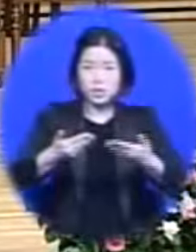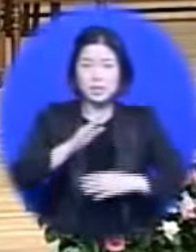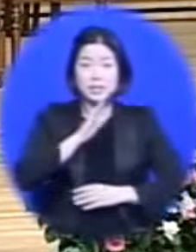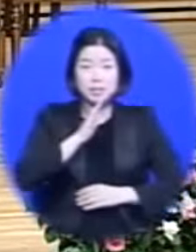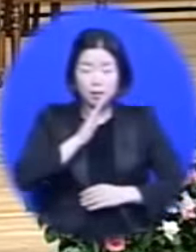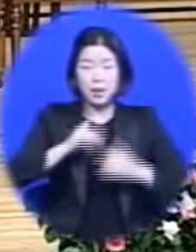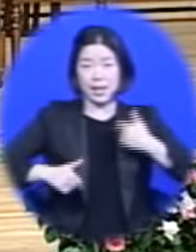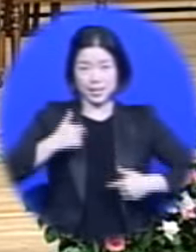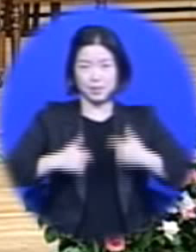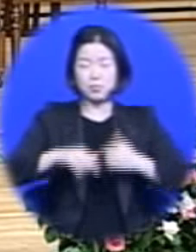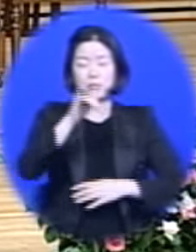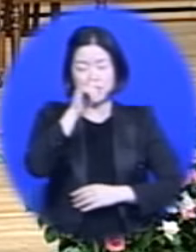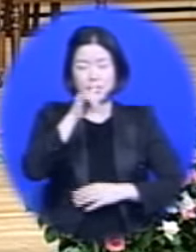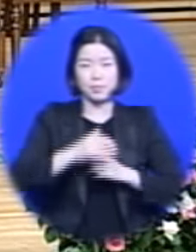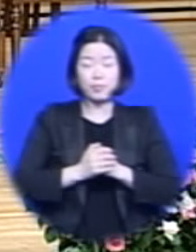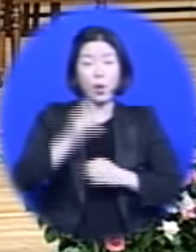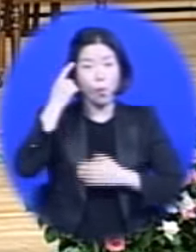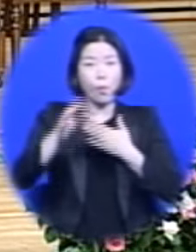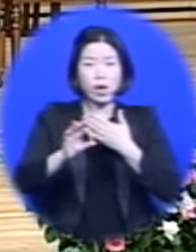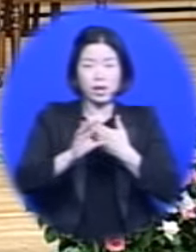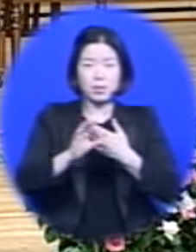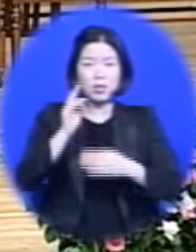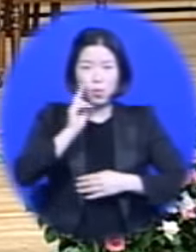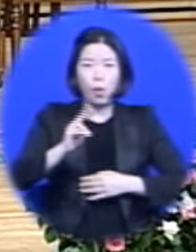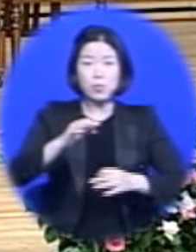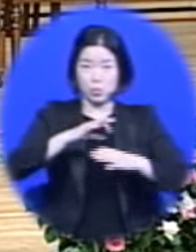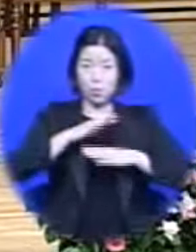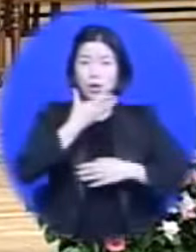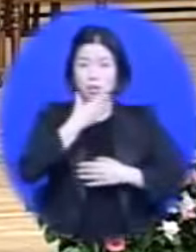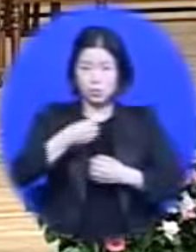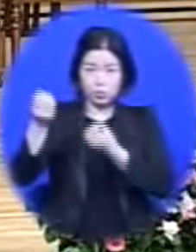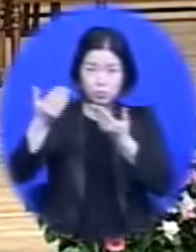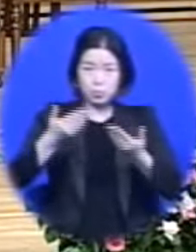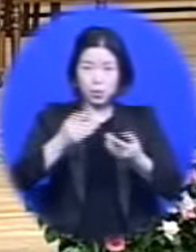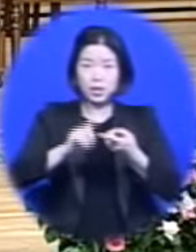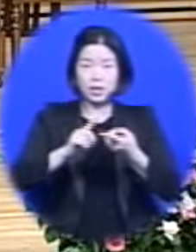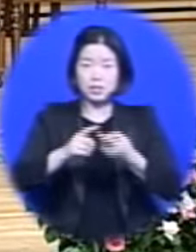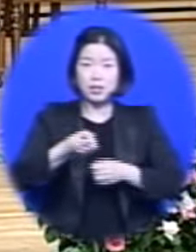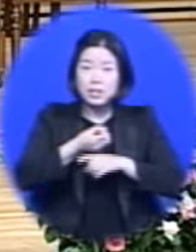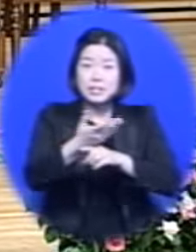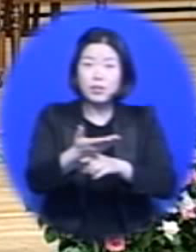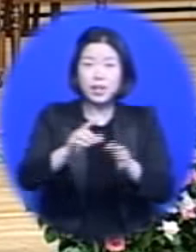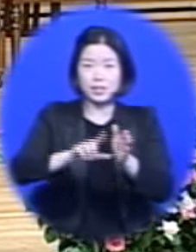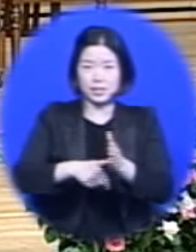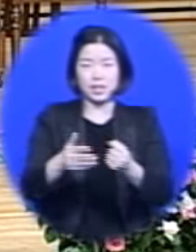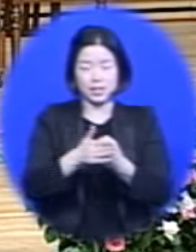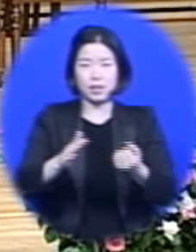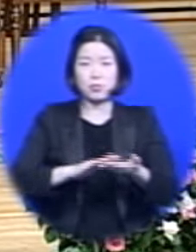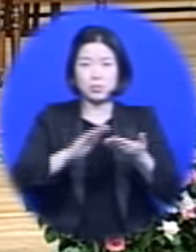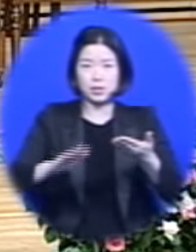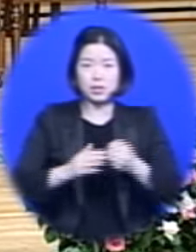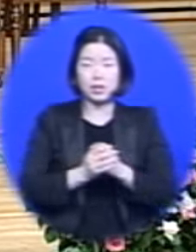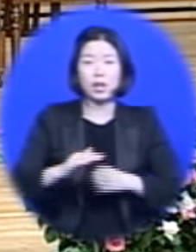정말 기쁨이 있었습니다. 왜냐하면 너무나 놀라운 축복에 대하여 전하는 시간이기 때문에 그렇습니다.